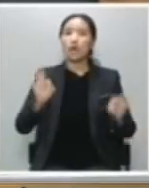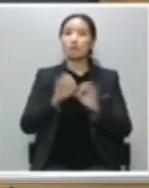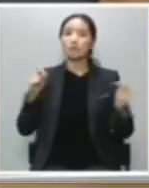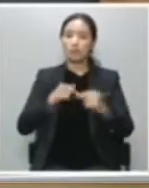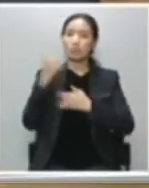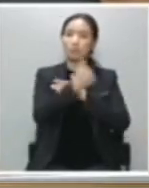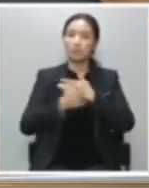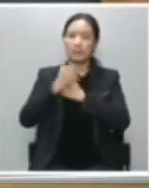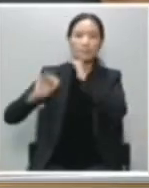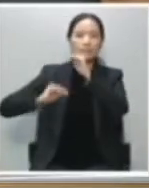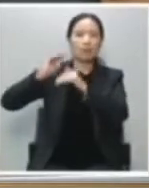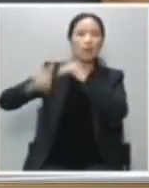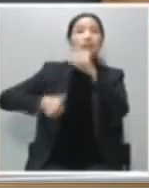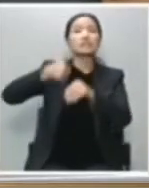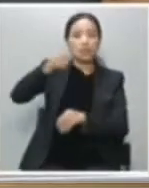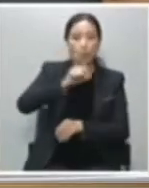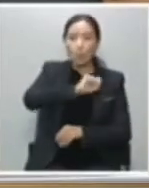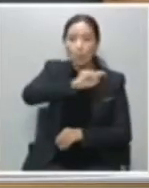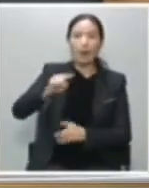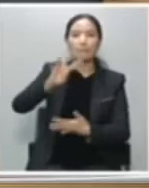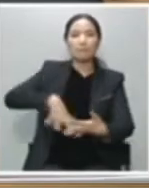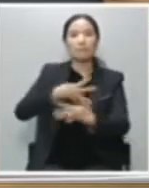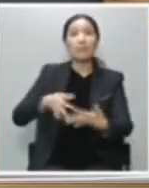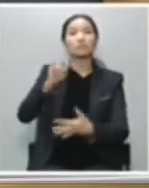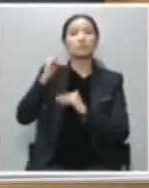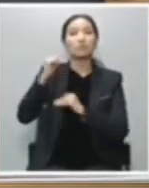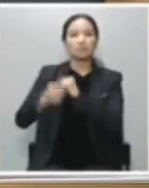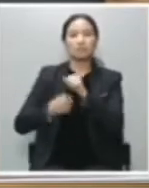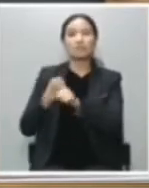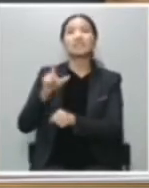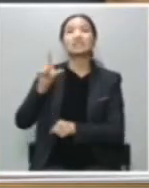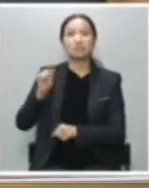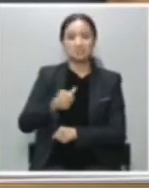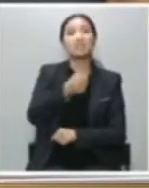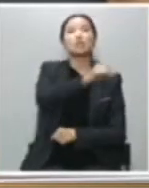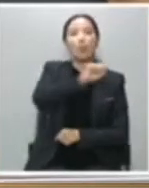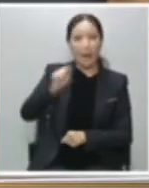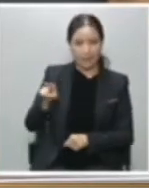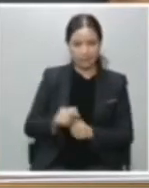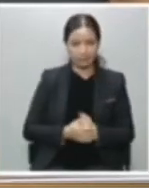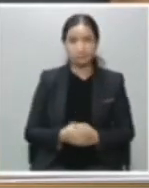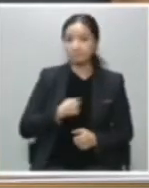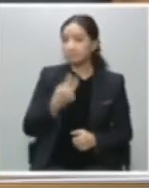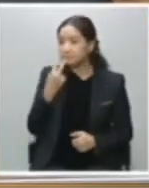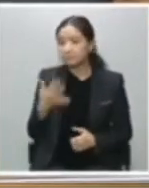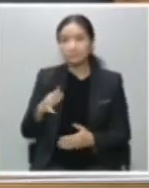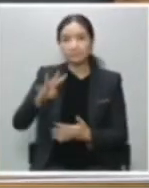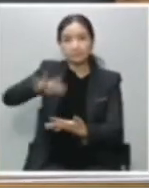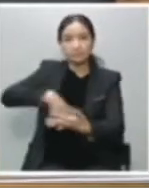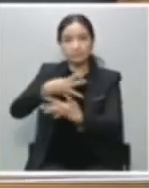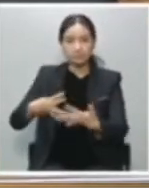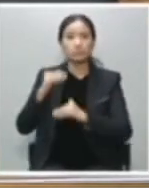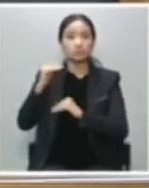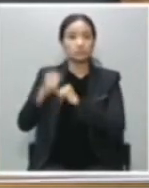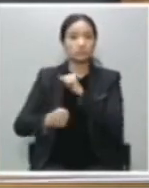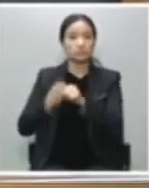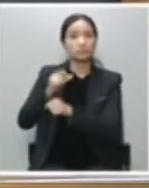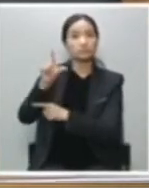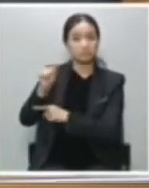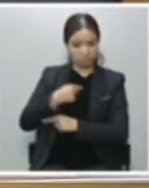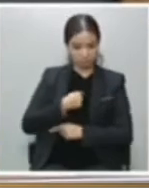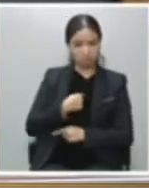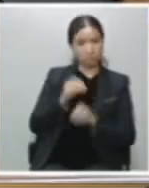นาประเทศยิ่งกว่ายุทธศาสตร์20ปีที่หลายท่านมาพูดอีกครับผมไปดูแล้ว20ปีในเรื่องการศึกษาในฐานะเป็น